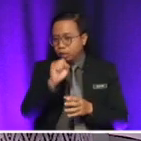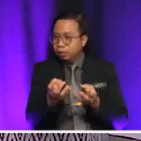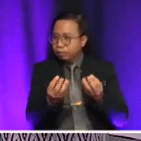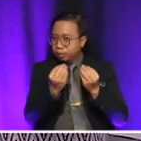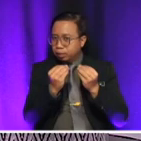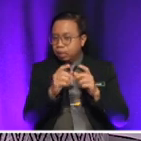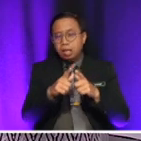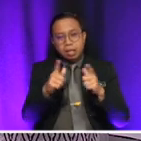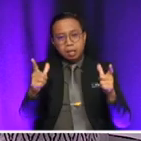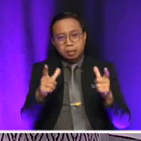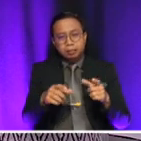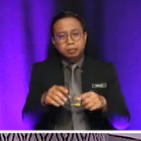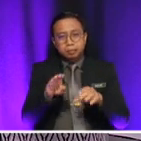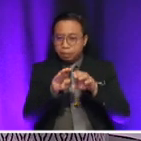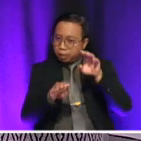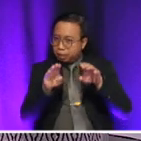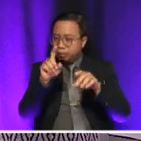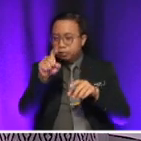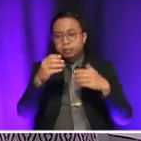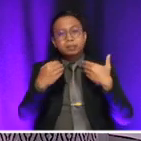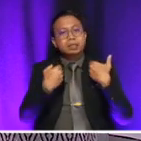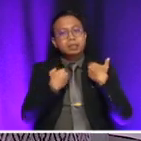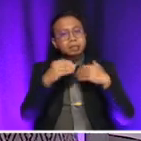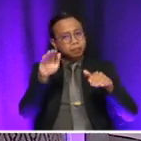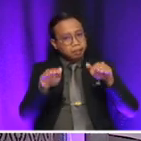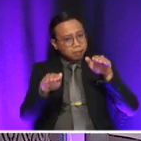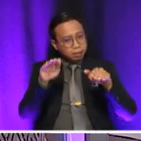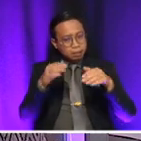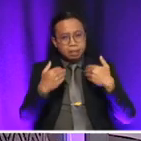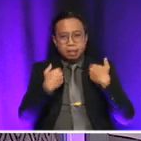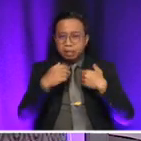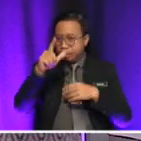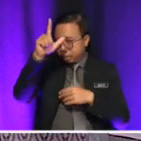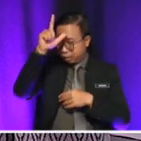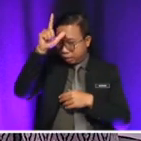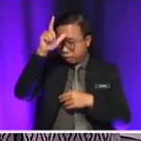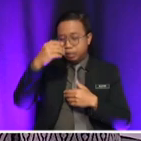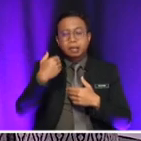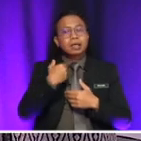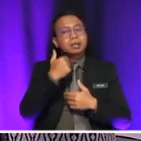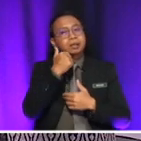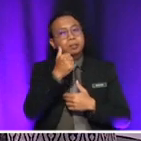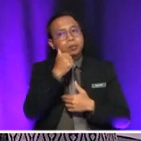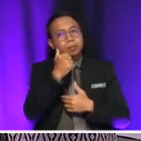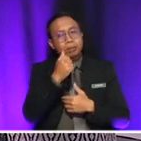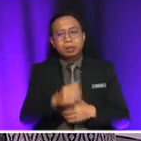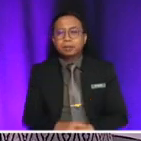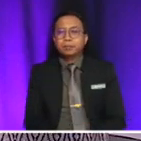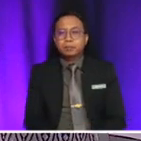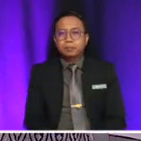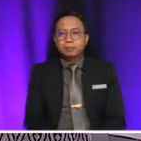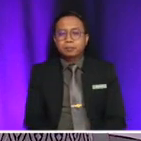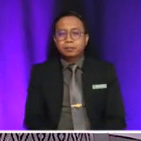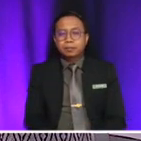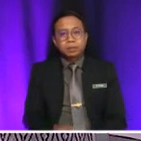perbandingan mesti wujudkan perbandingan ada lagi mesti ada perempuan pasangan dia oke